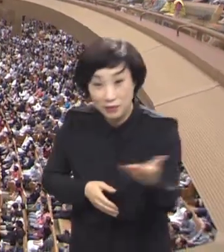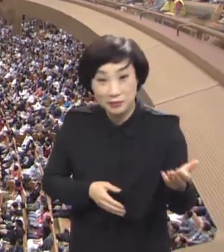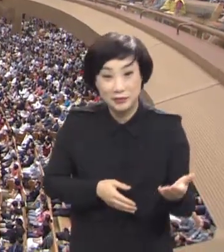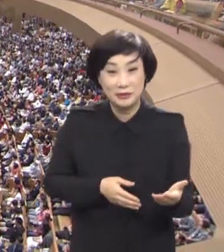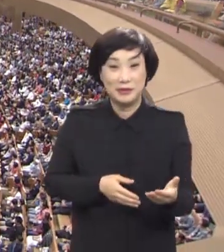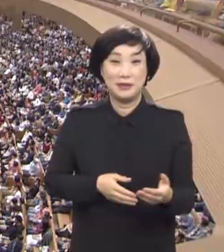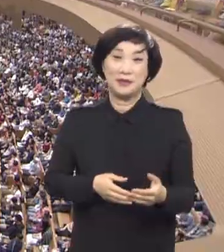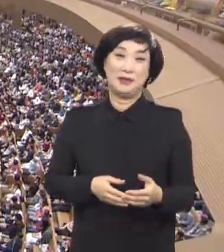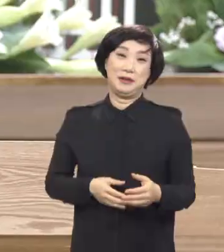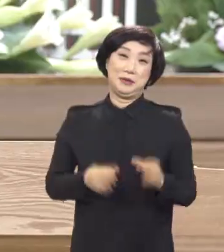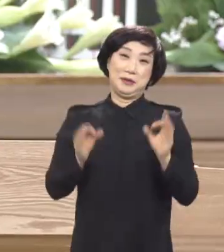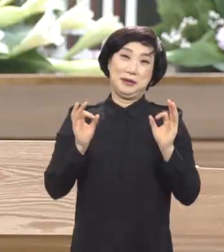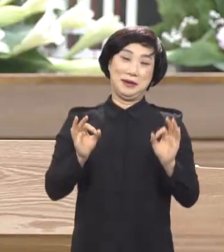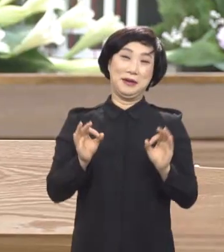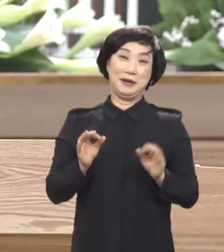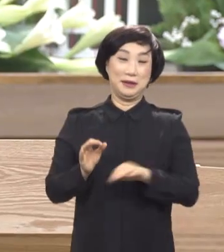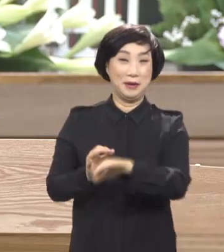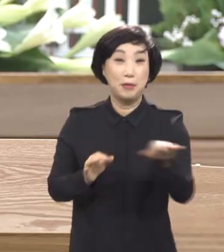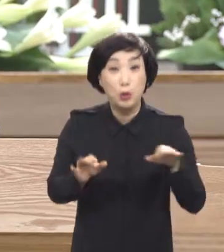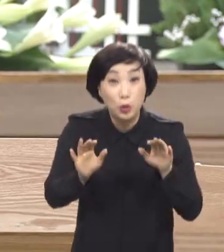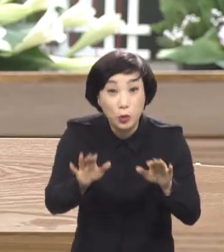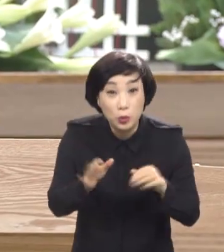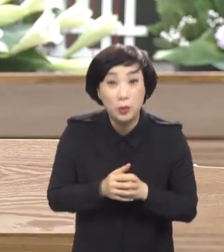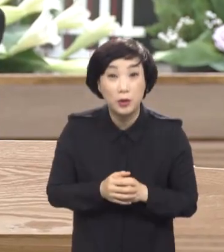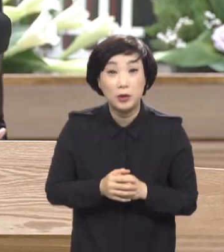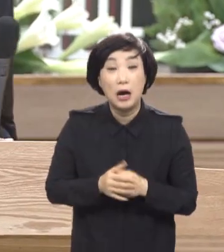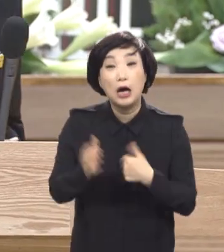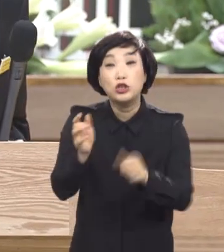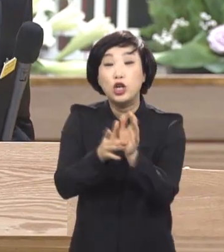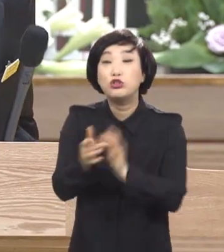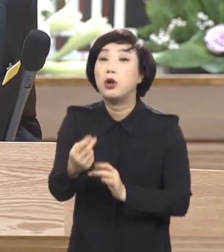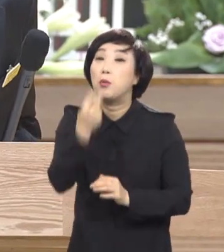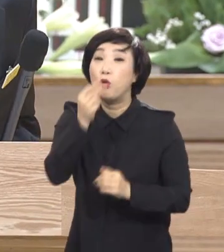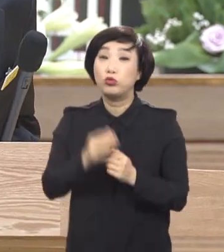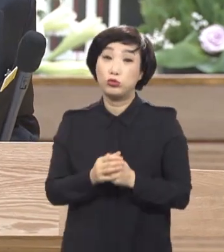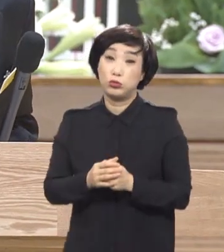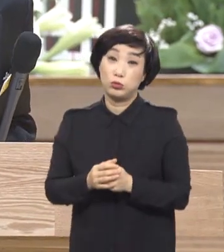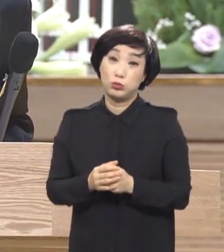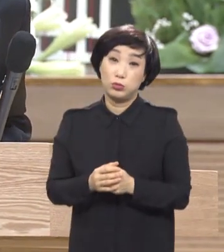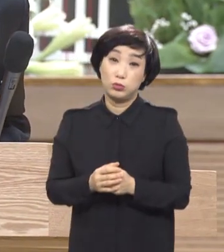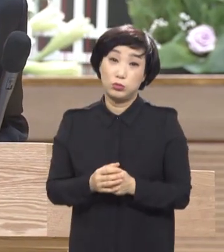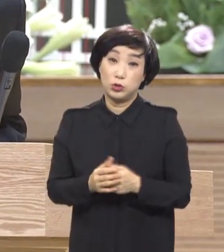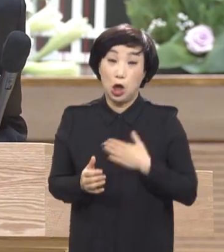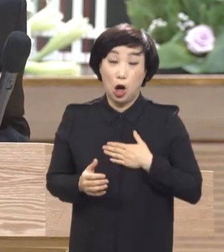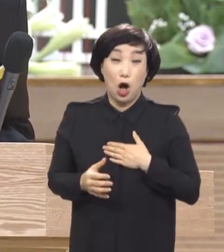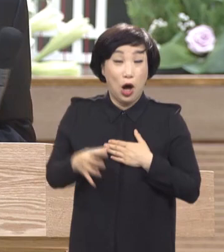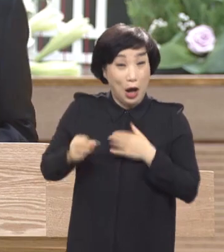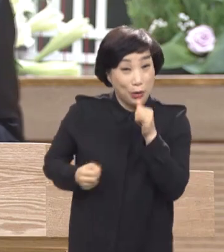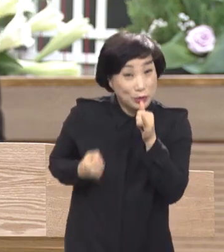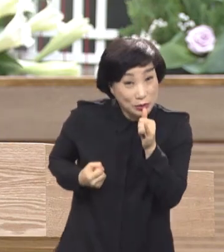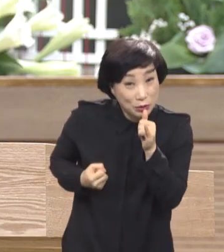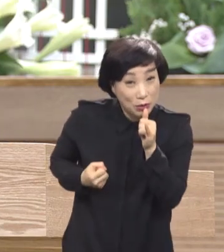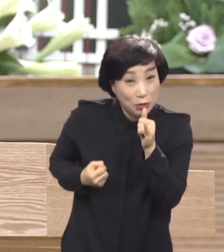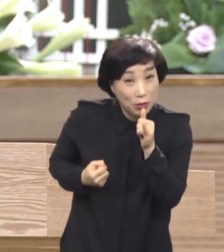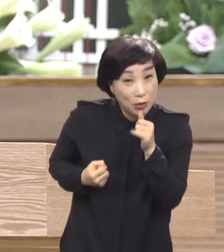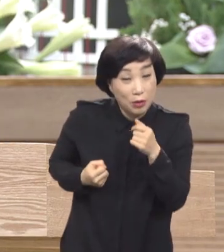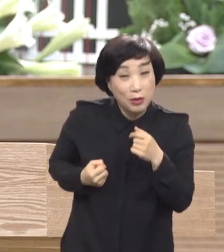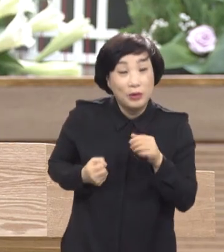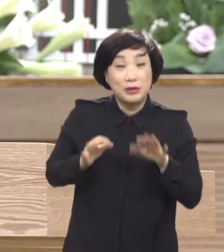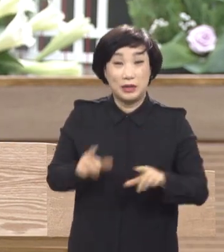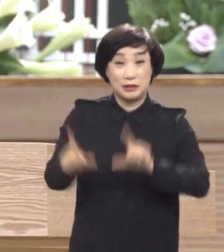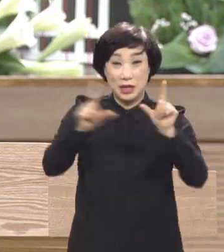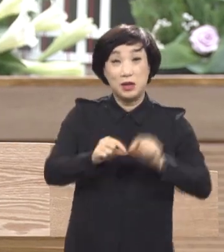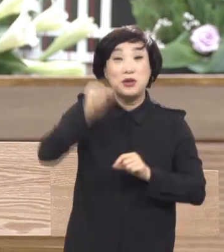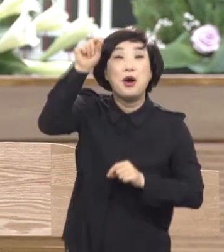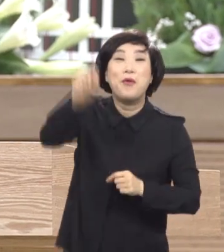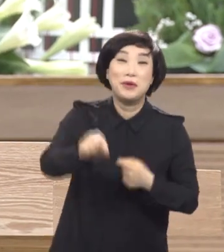아멘 그러면 그 아들의 목숨을 가졌으니 영원히